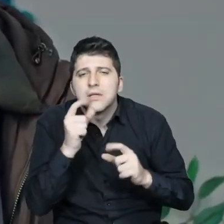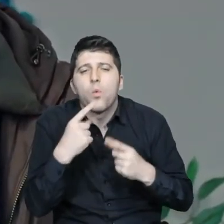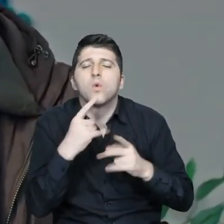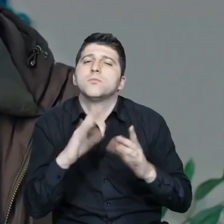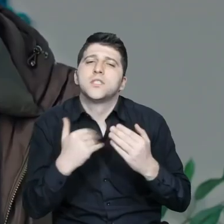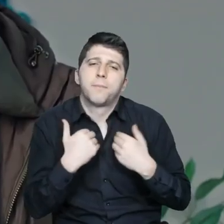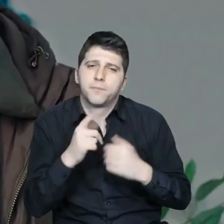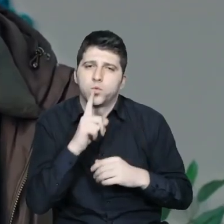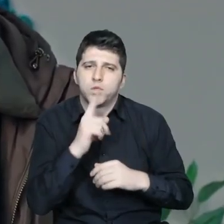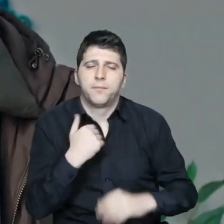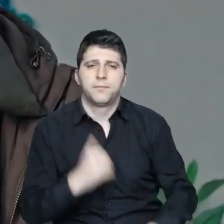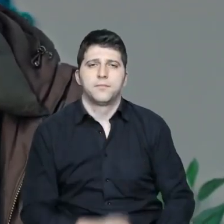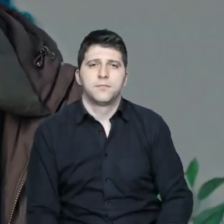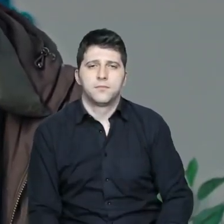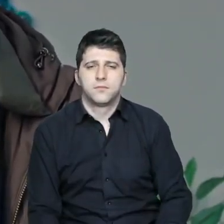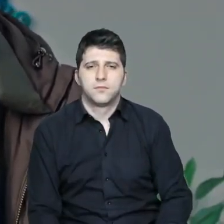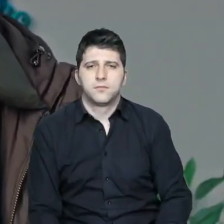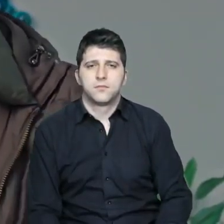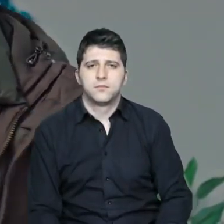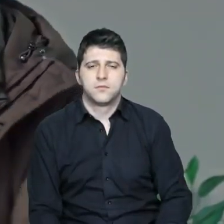daha.